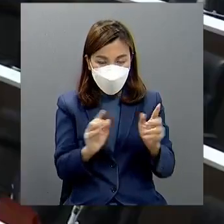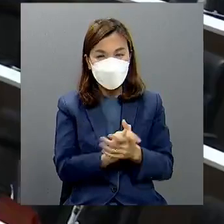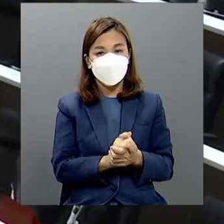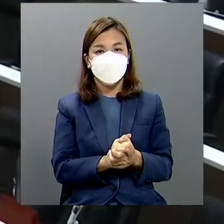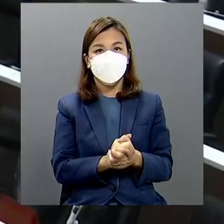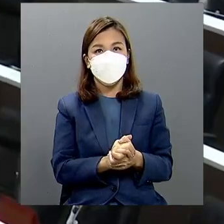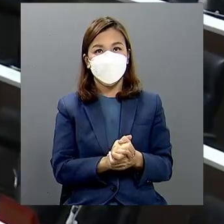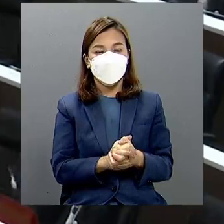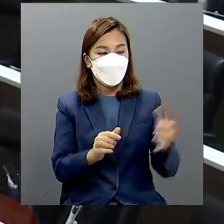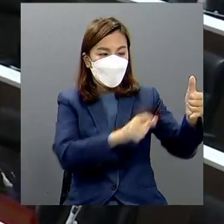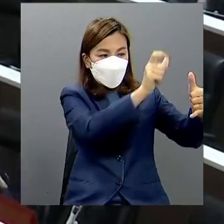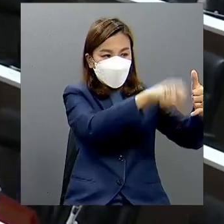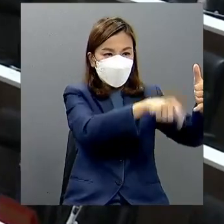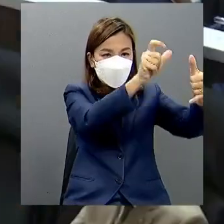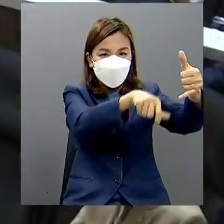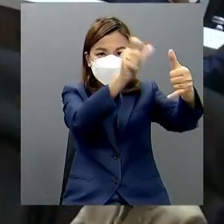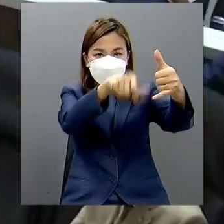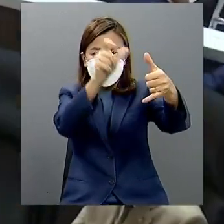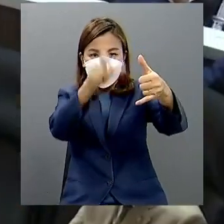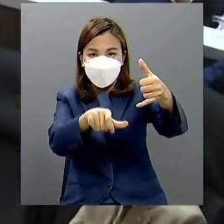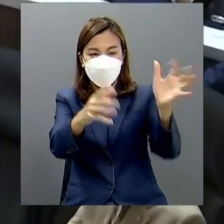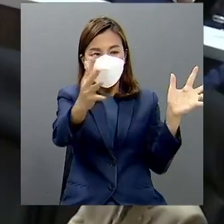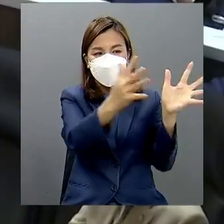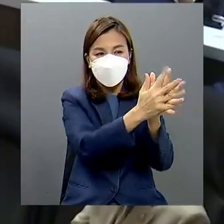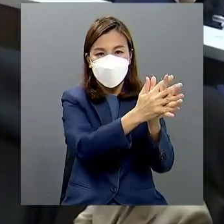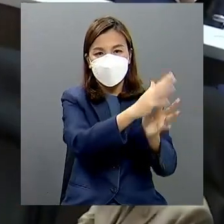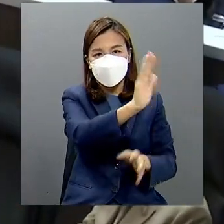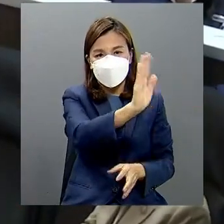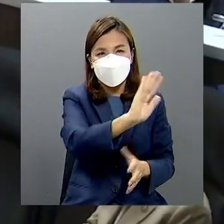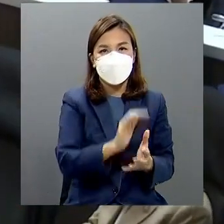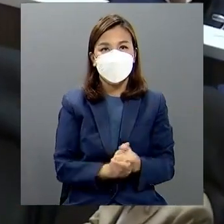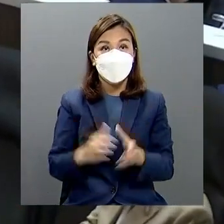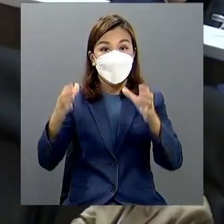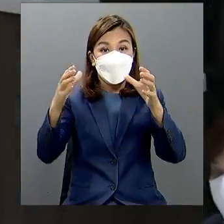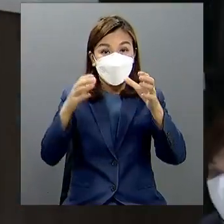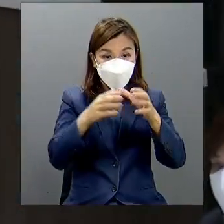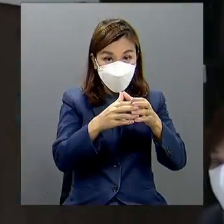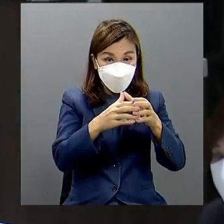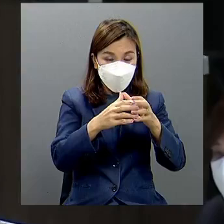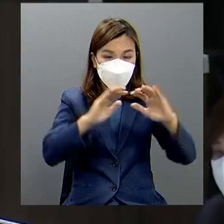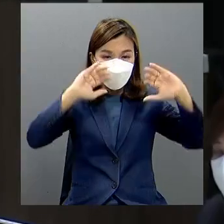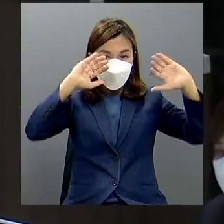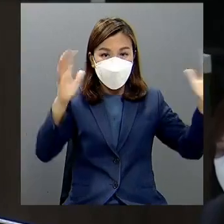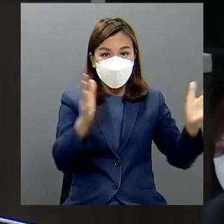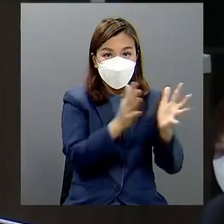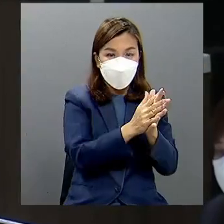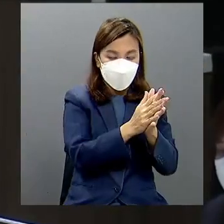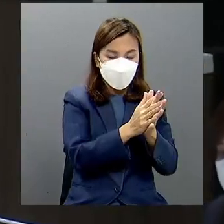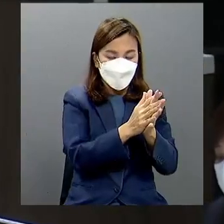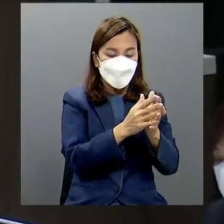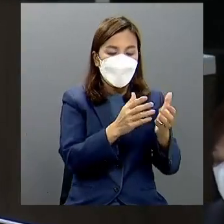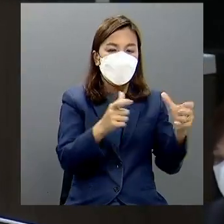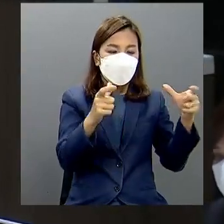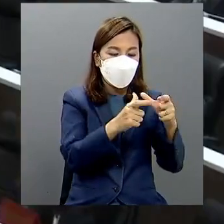ลครับ ตอนนี้สถานะของกลุ่มพรรคร่วมรัฐบาลพรรคเล็กนะคะก็แตกออกเป็น2กลุ่มค่ะคือกลุ่มพรรคร่วม